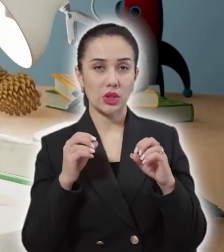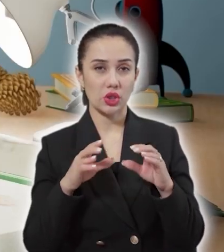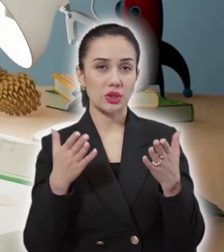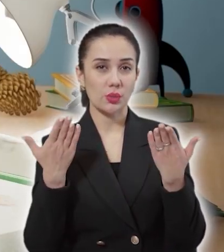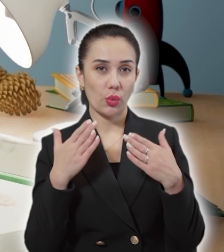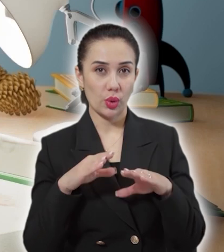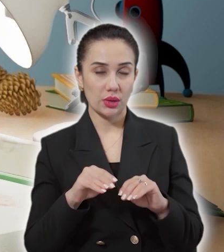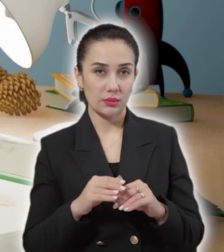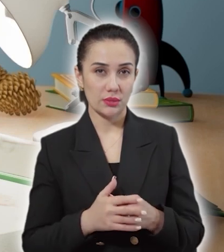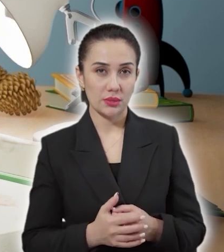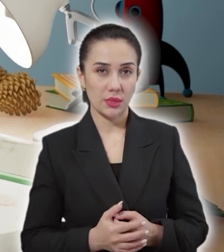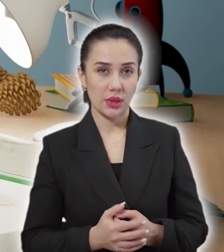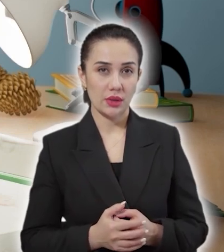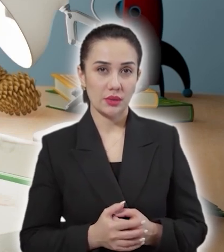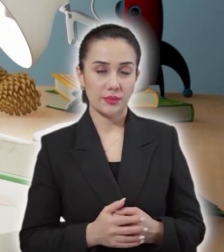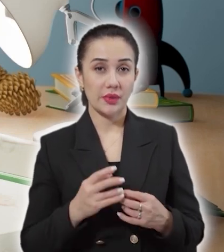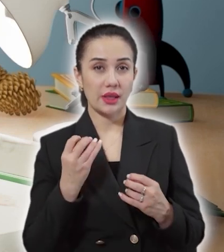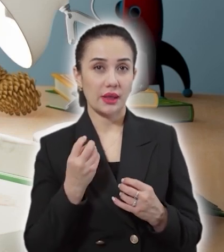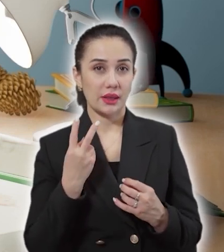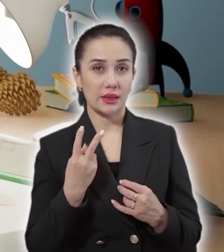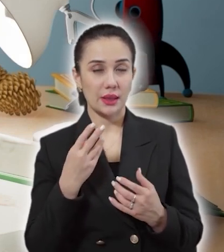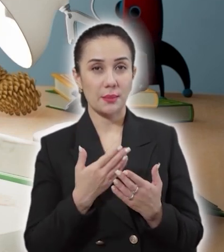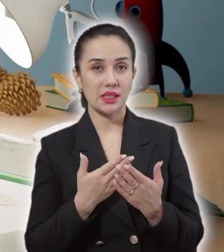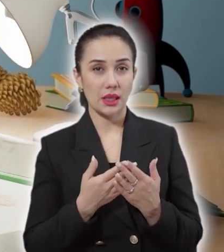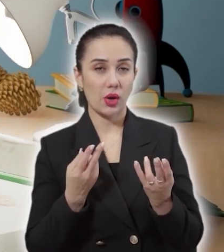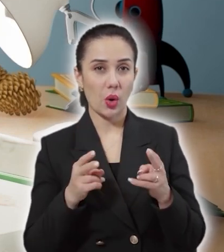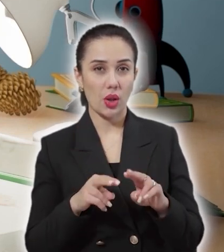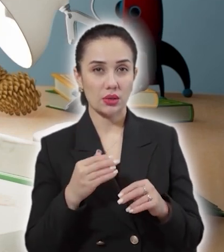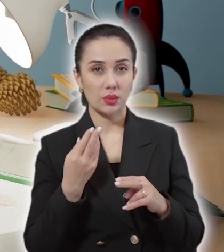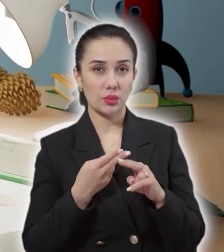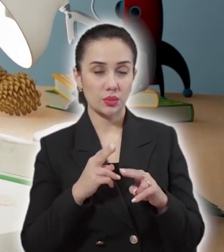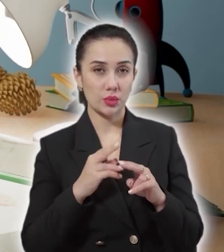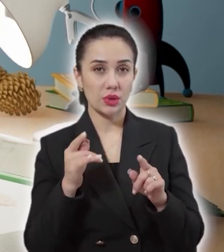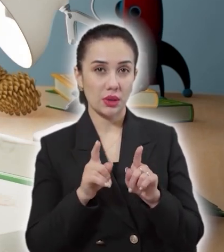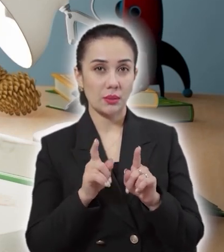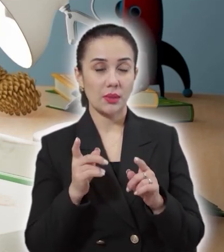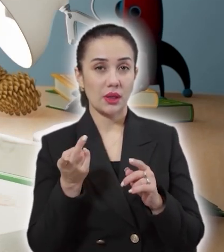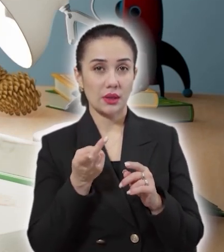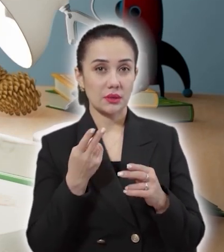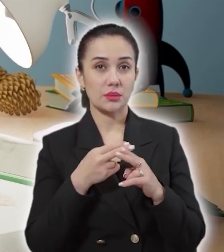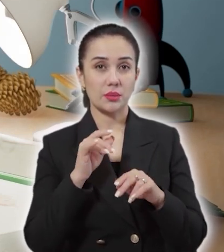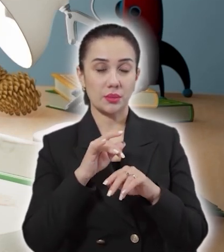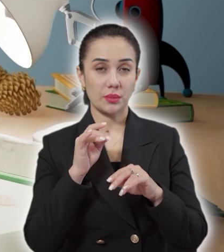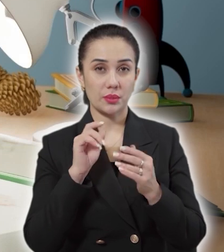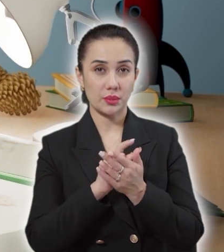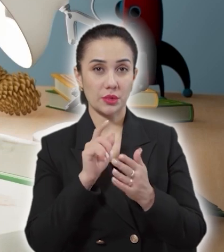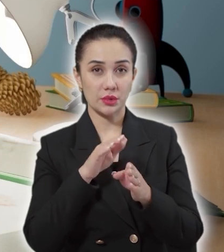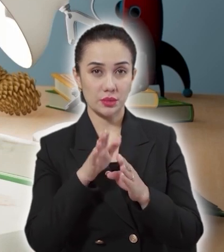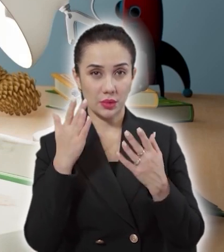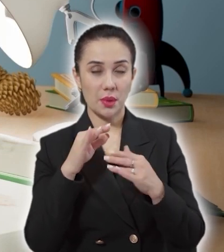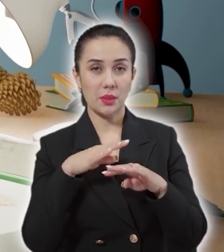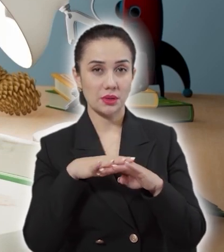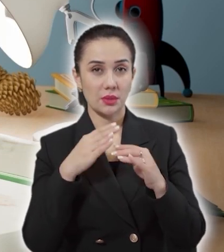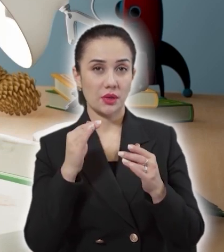To'rtinchi masalani yechib bo'ldim. Yana ikkita masala qoldi. Bu ikkalasini ham bajarib bo'lsam,